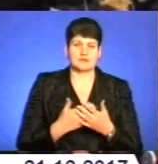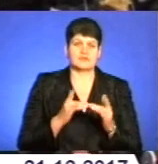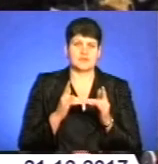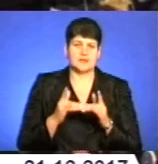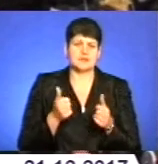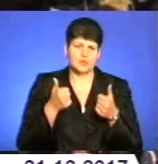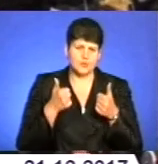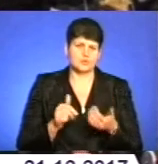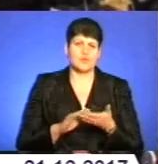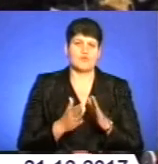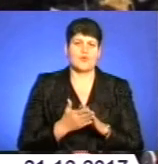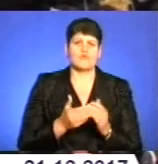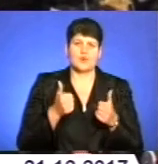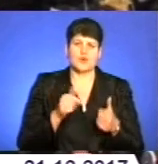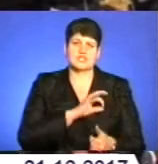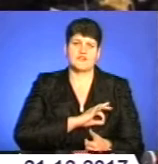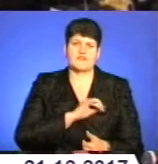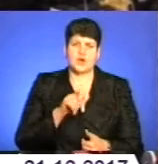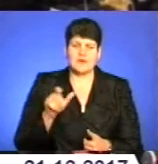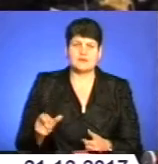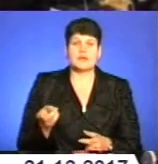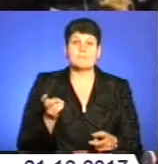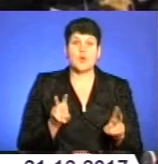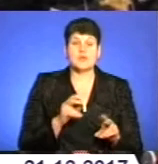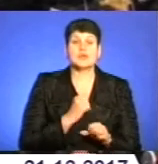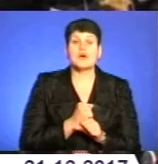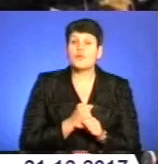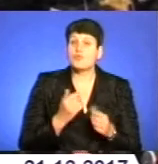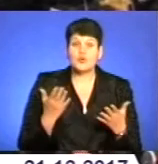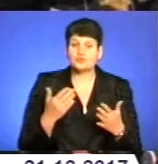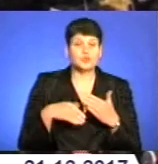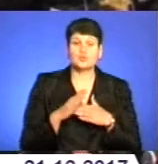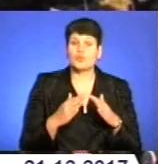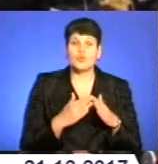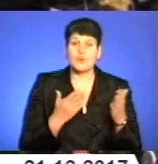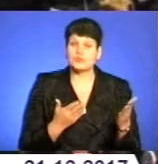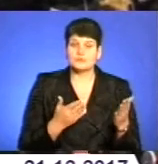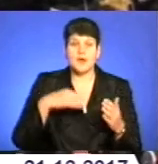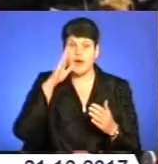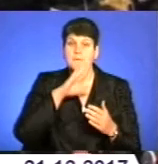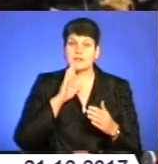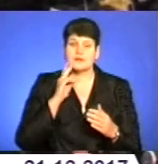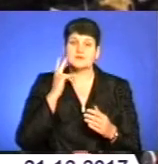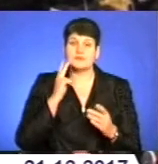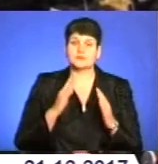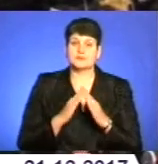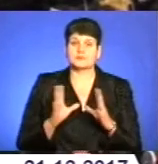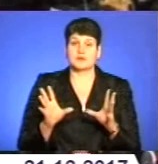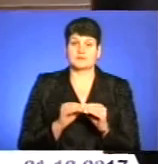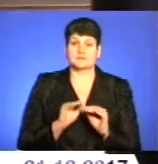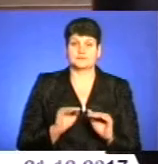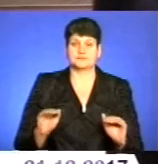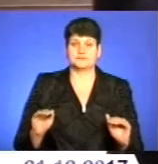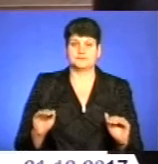хороші умови, хороші вихователі, але вони туди приходять на роботу і йдуть додому. А батьки з дітьми дитячого будинку перебувають